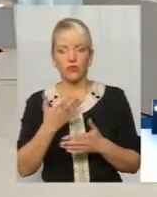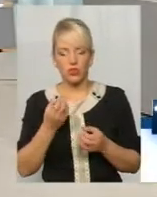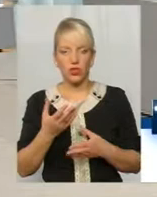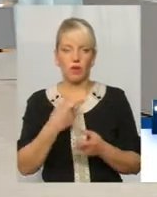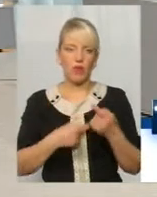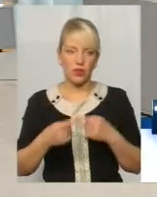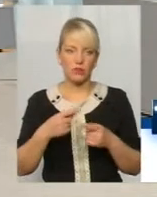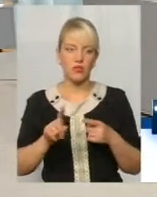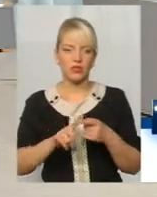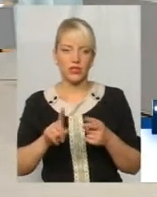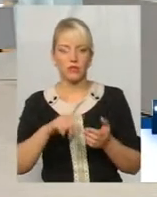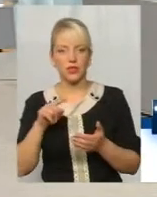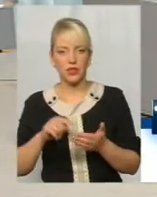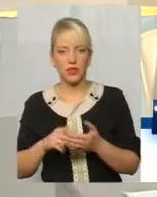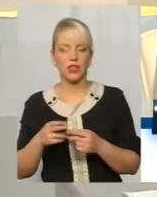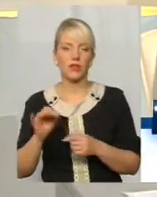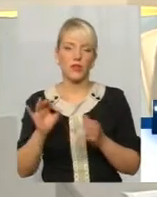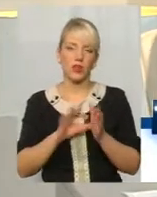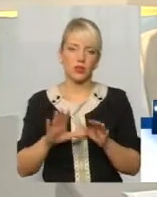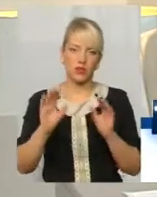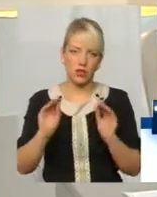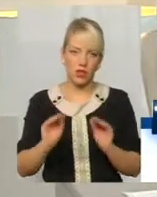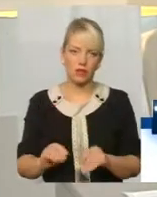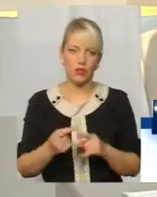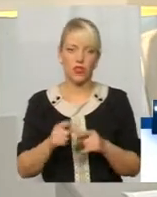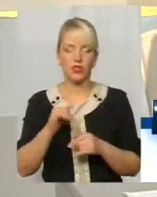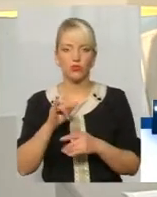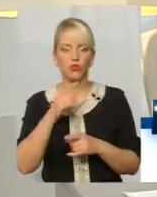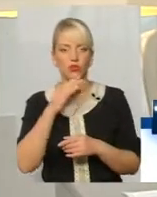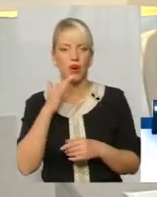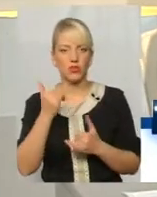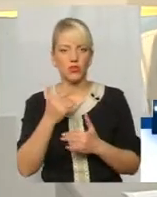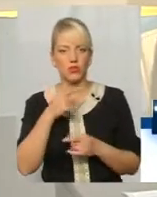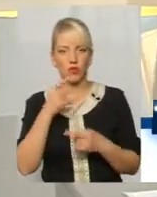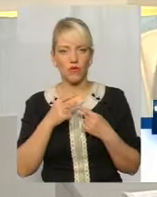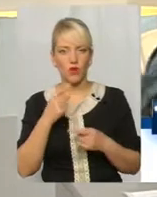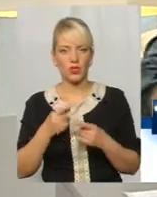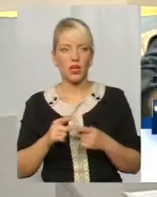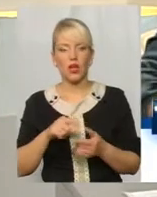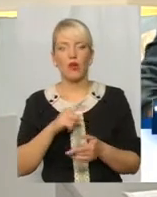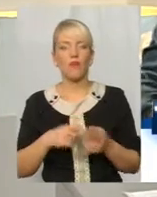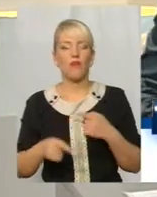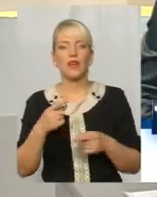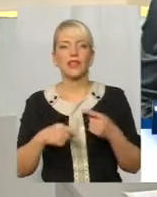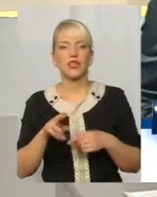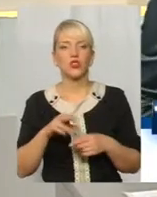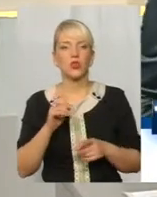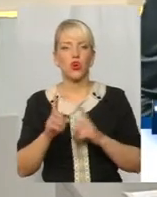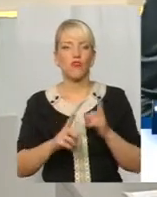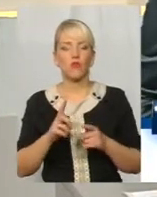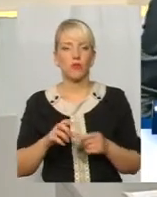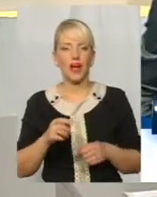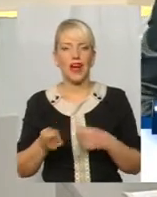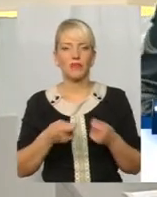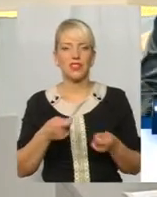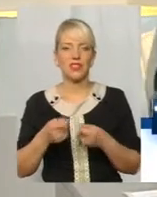загалом від власне, і про електронне декларування, тому що зараз дуже багато про це говориться. Повертаючись до реформи